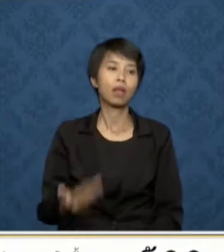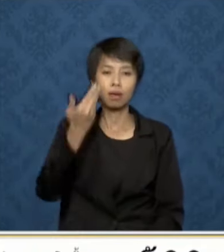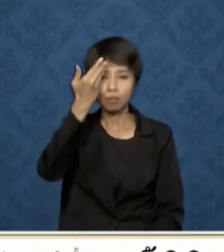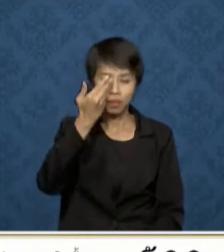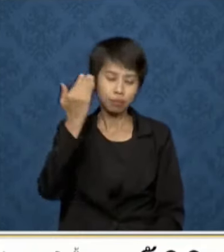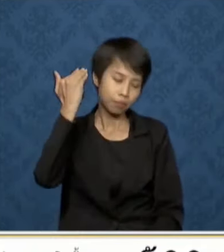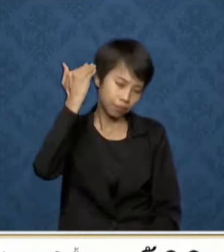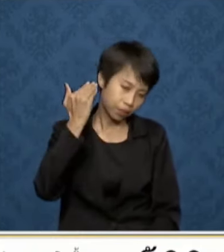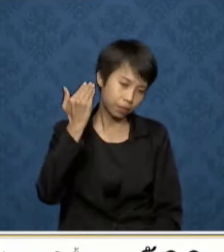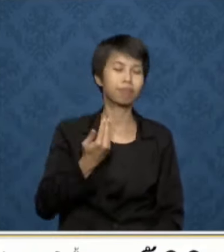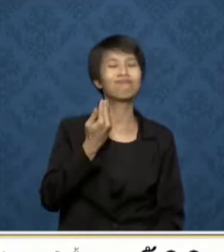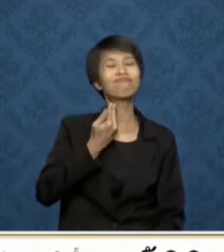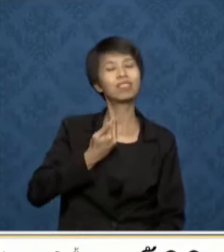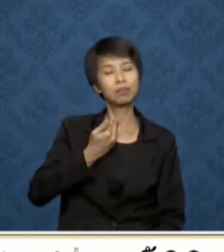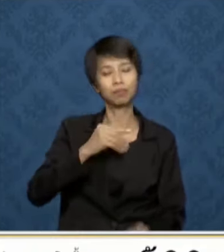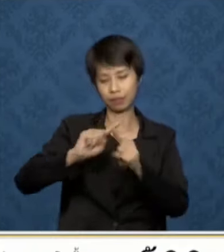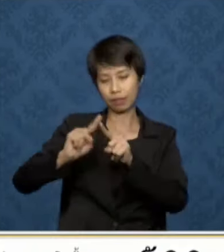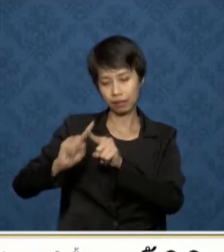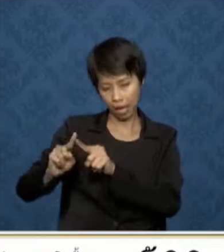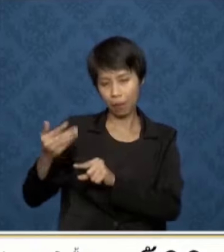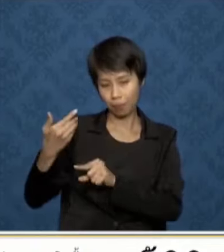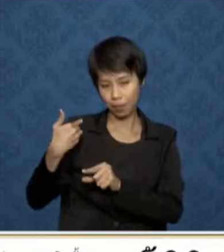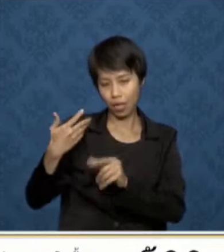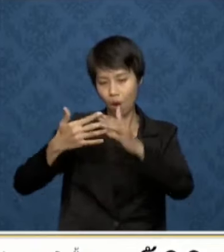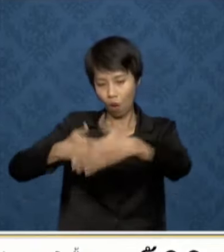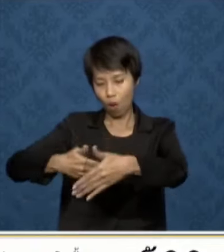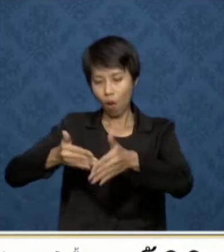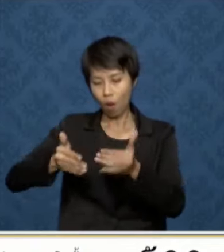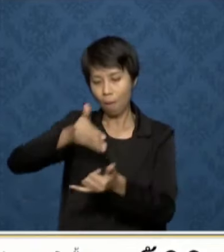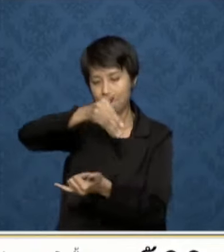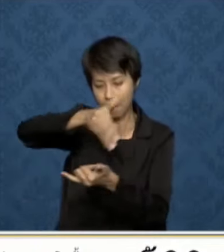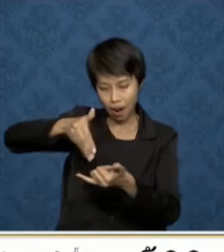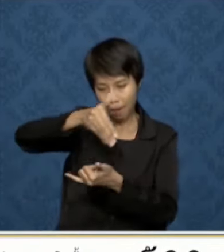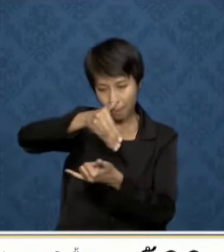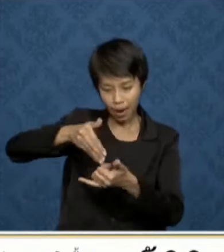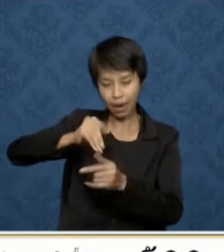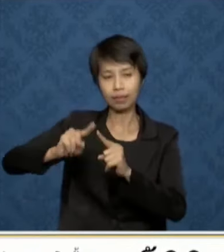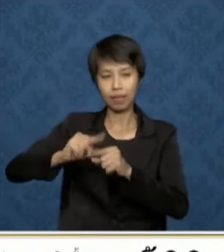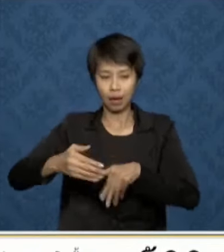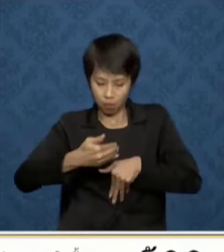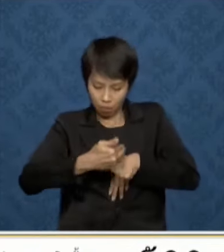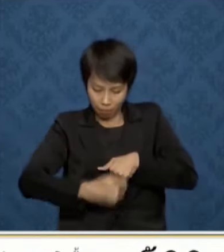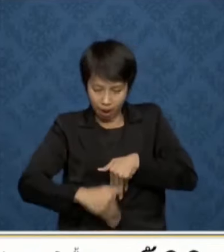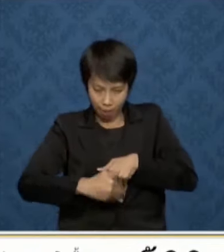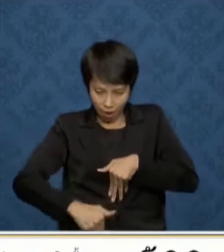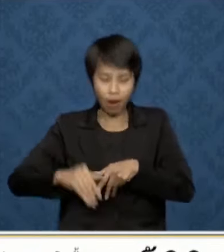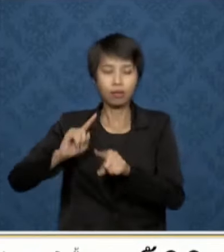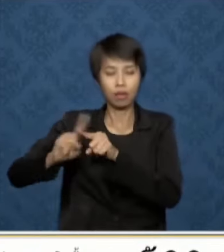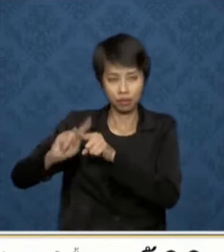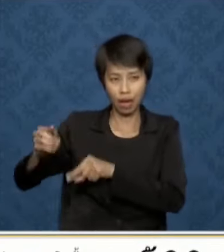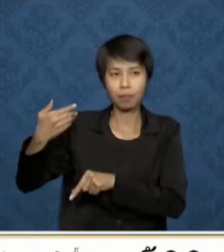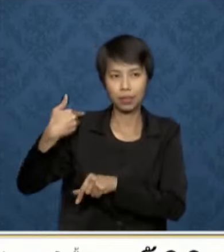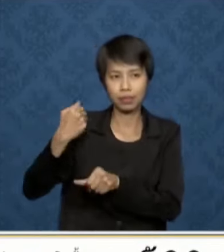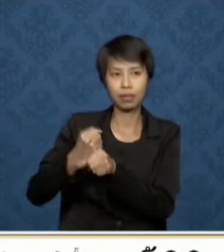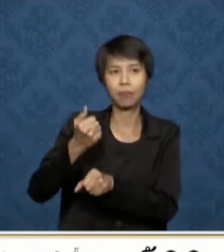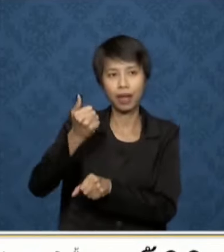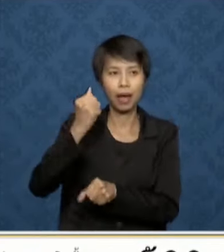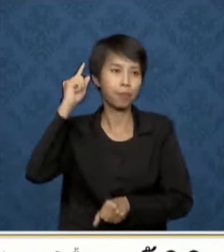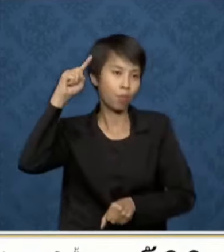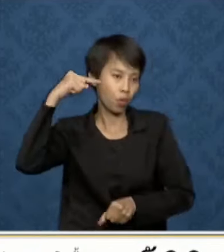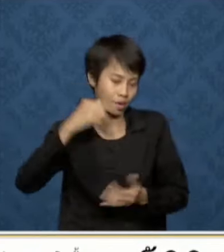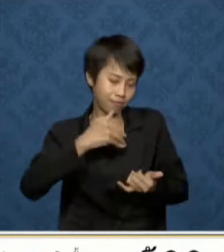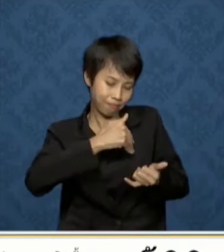ผ่าหู่าเขๆทำได้มีห้ผ่ตัเฉพาะทางด้านระบบสวนกรรมปัศสวะมสน์รกรมณรีเวทด้วย